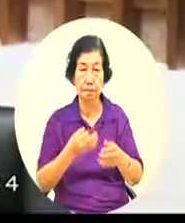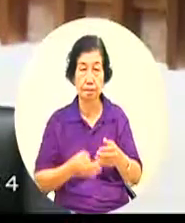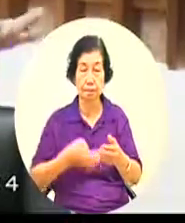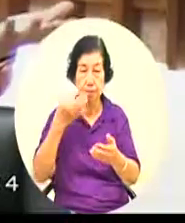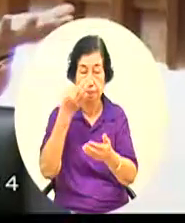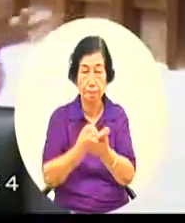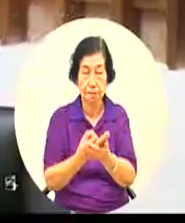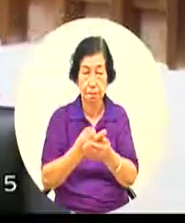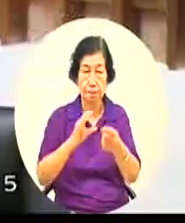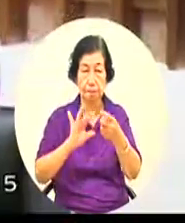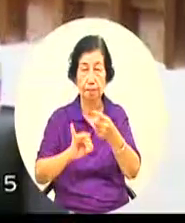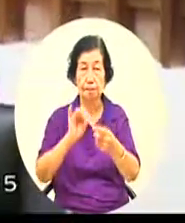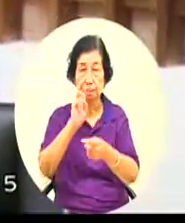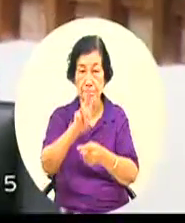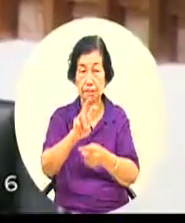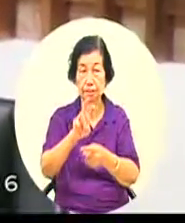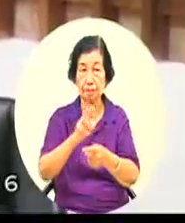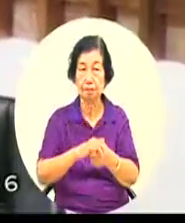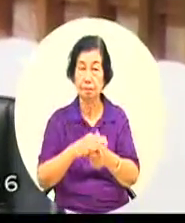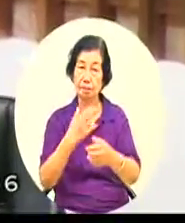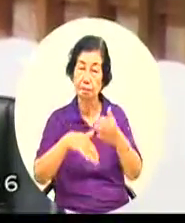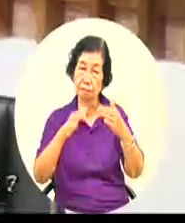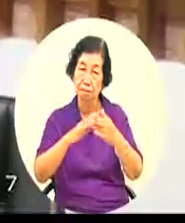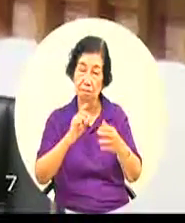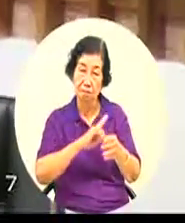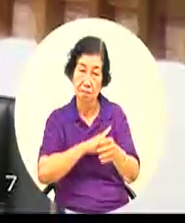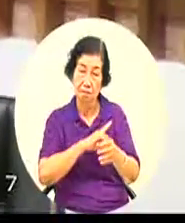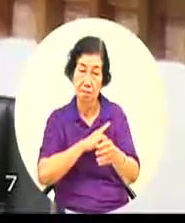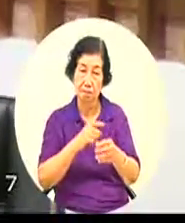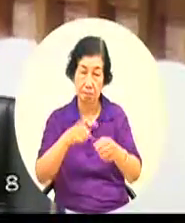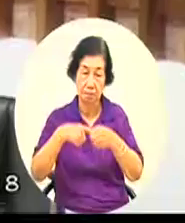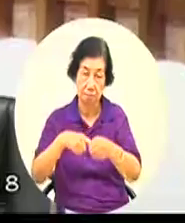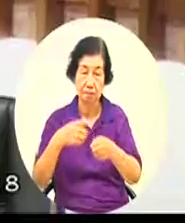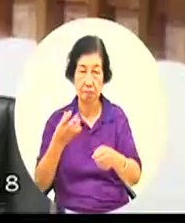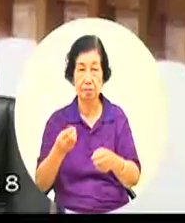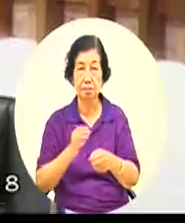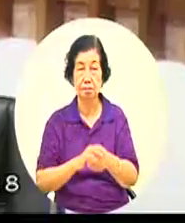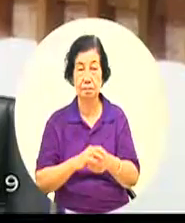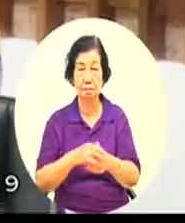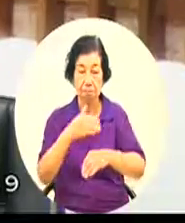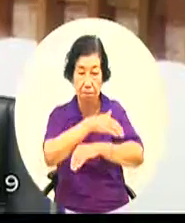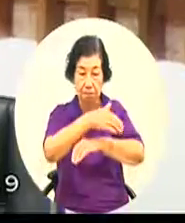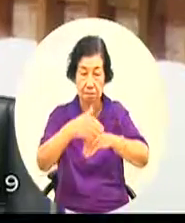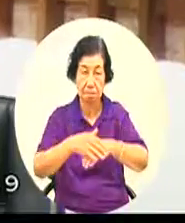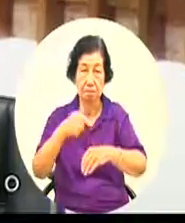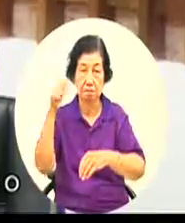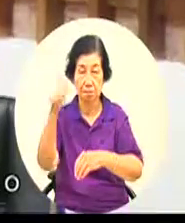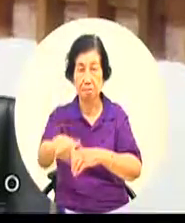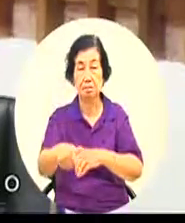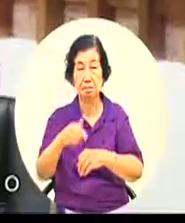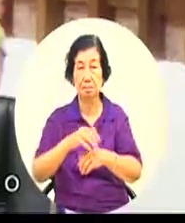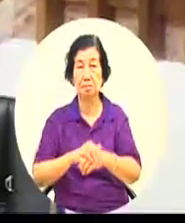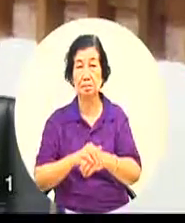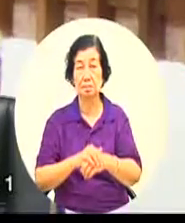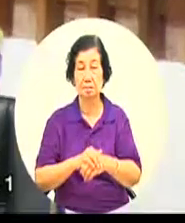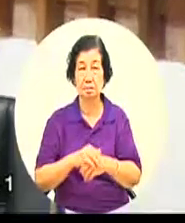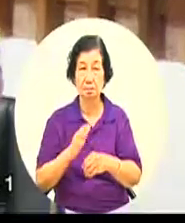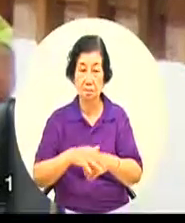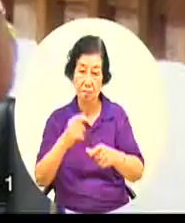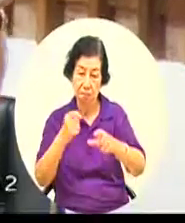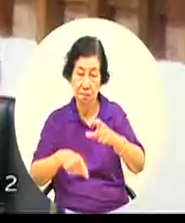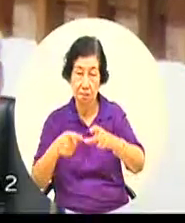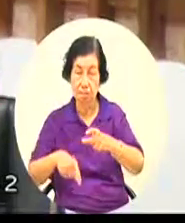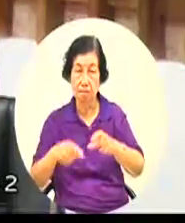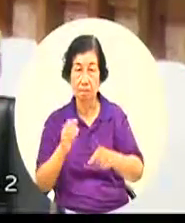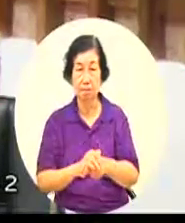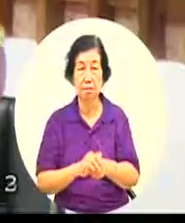啊学校它不是生产单位，好、哦，尤其偏远地区呀、啊，好、哦， 啊，这个根本就没有，也没有企业家这些可以